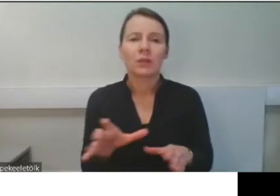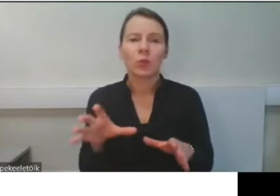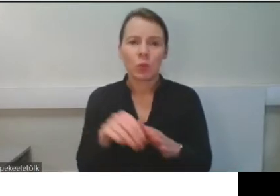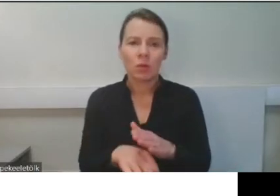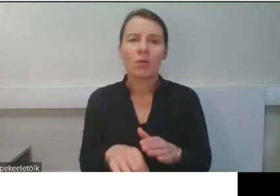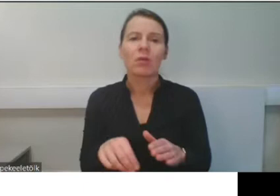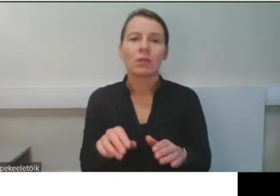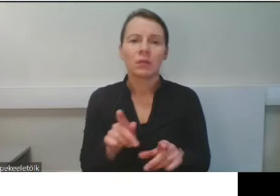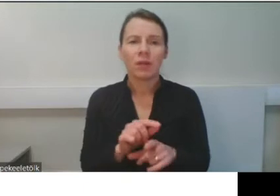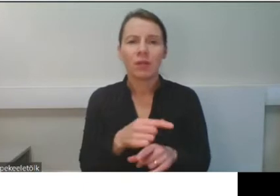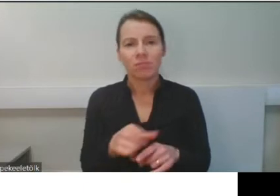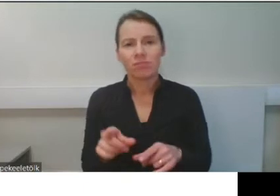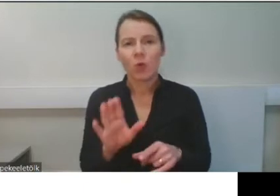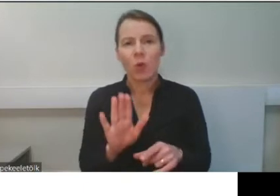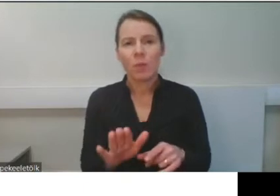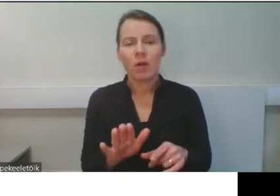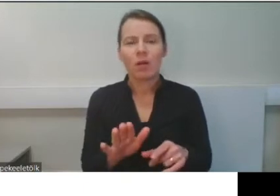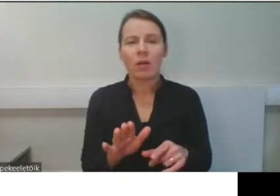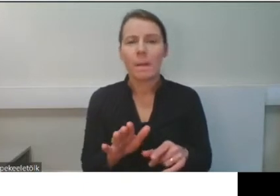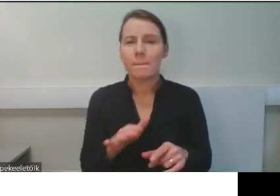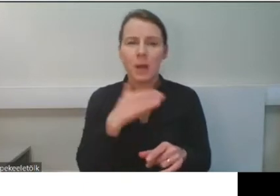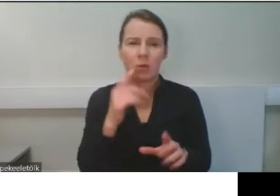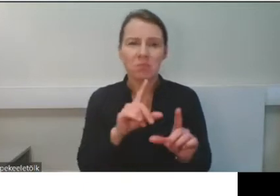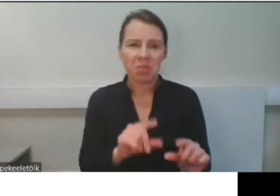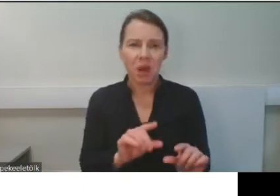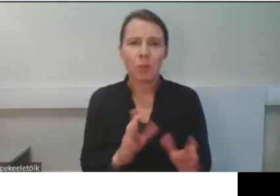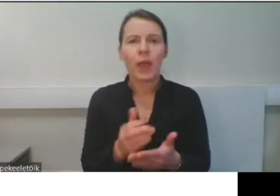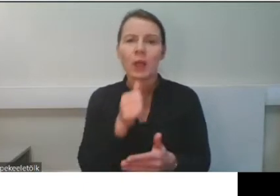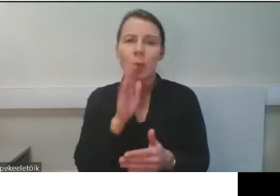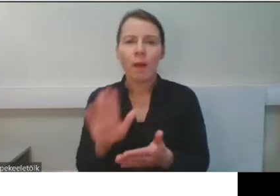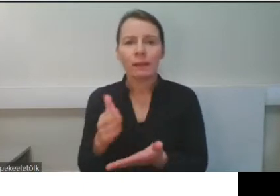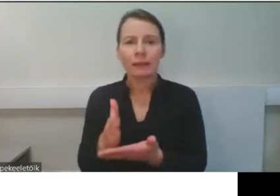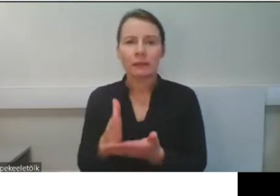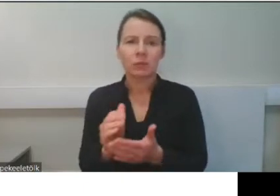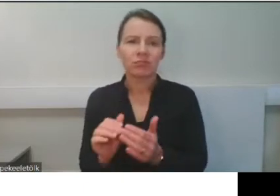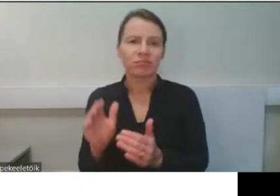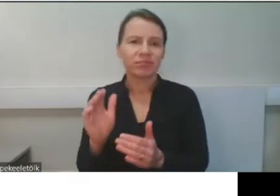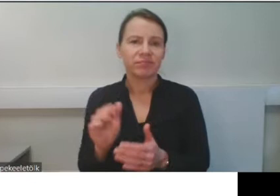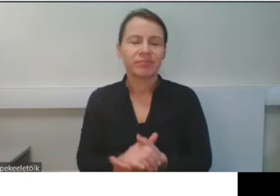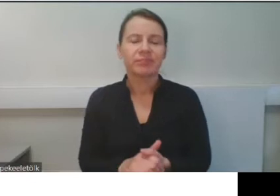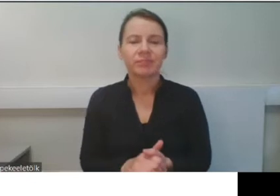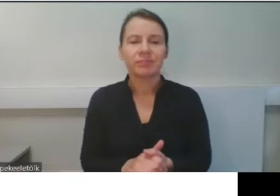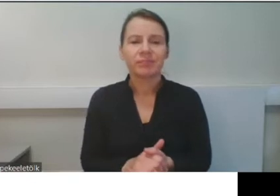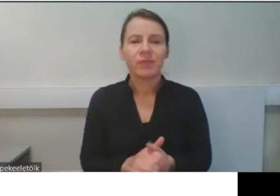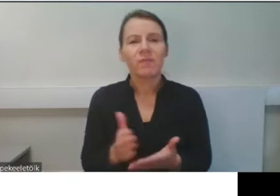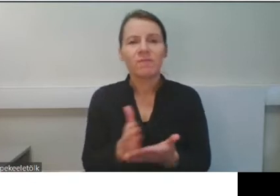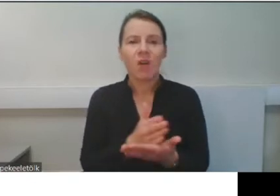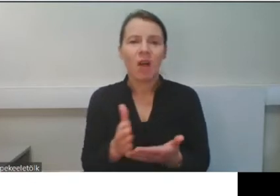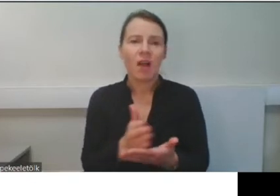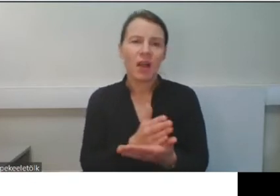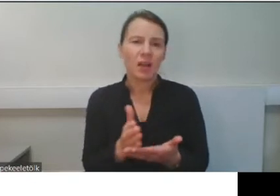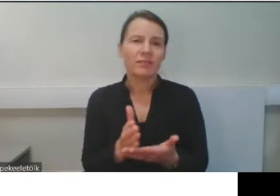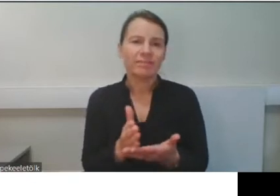Ja siin on nüüd sihtrühmi nii-öelda vähem, kelle kohta saab vaadata, et ongi puudega liikmega, töövõimekaoga